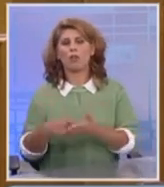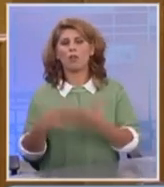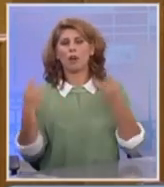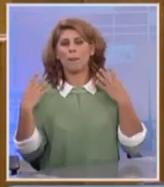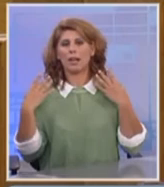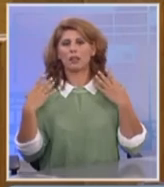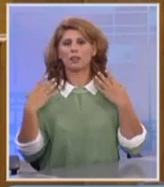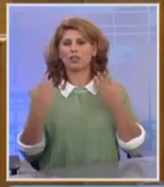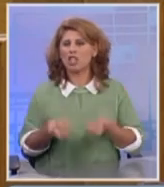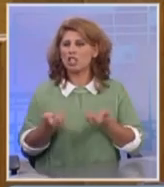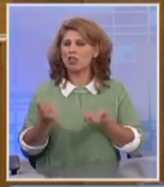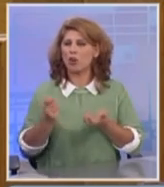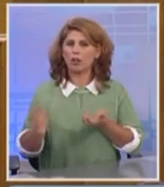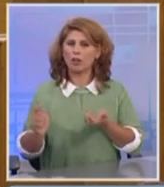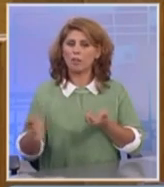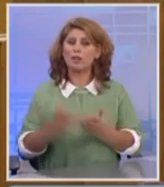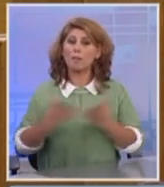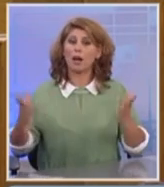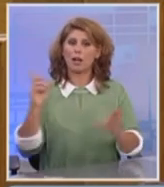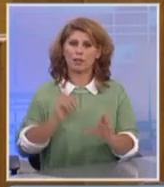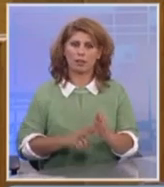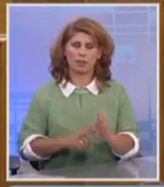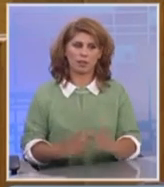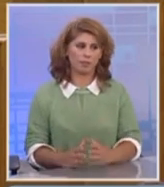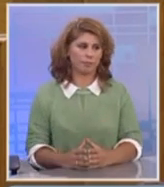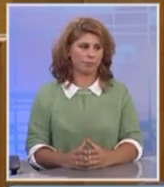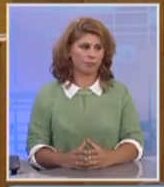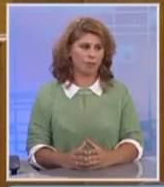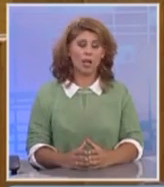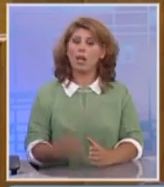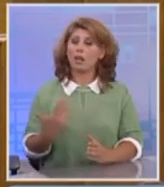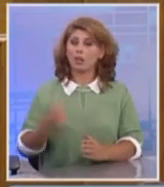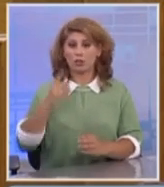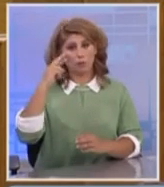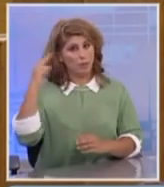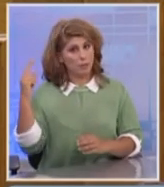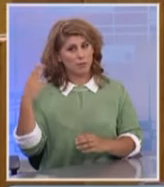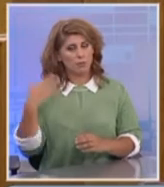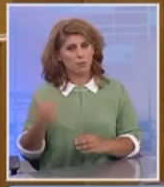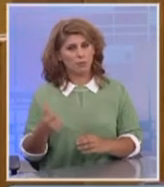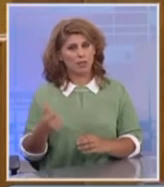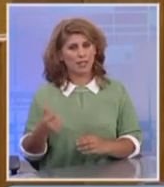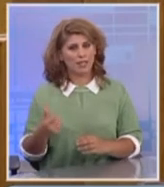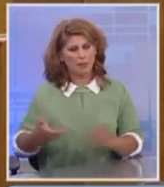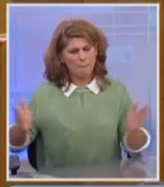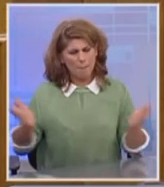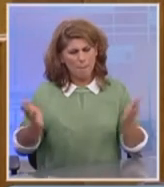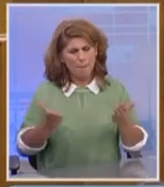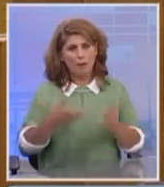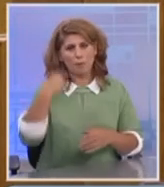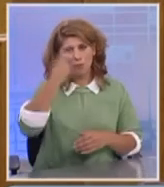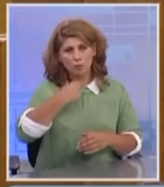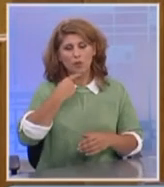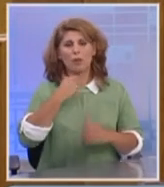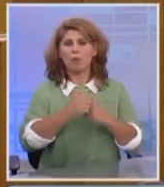ζεστό χρήμα σε μεγάλες εταιρείες. Είναι το Πανεπιστήμιο που έχει αποψηλωθεί κυριολεκτικά από προσωπικό,